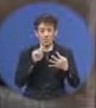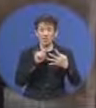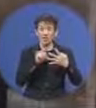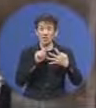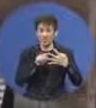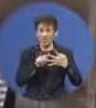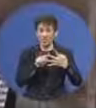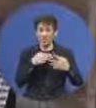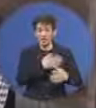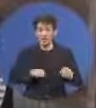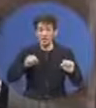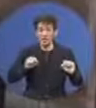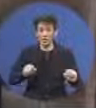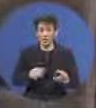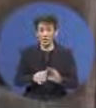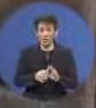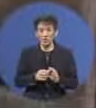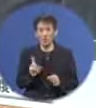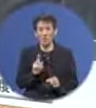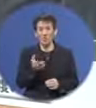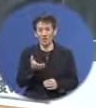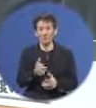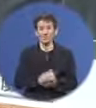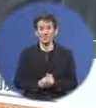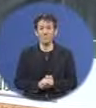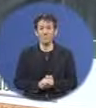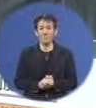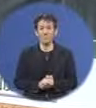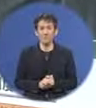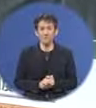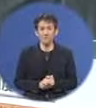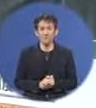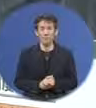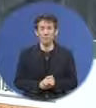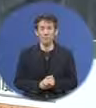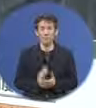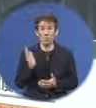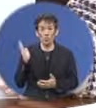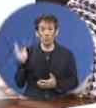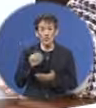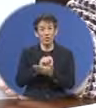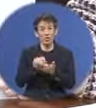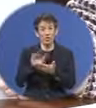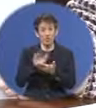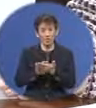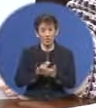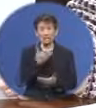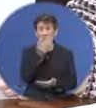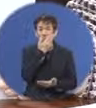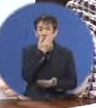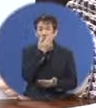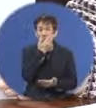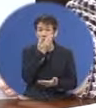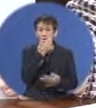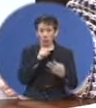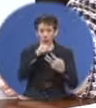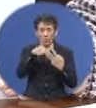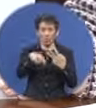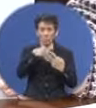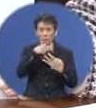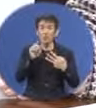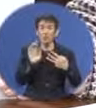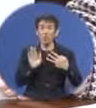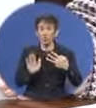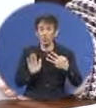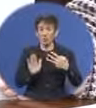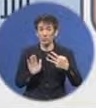い、健康について、こちらはいかがでしょうか。はい は い、 これはですね、ここに書いてありますように大切な点が3つあると思うんですね。 は